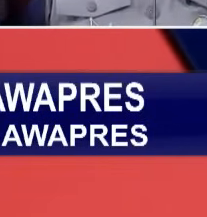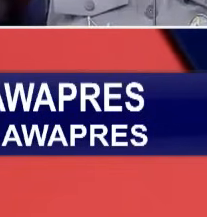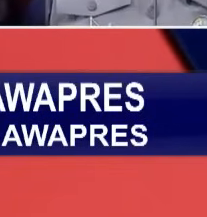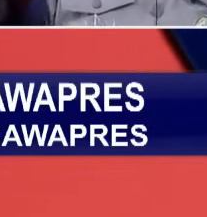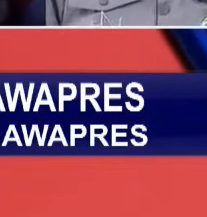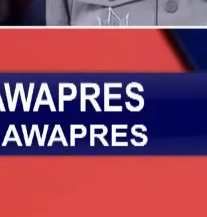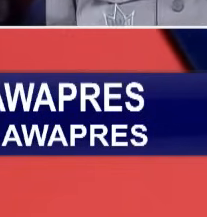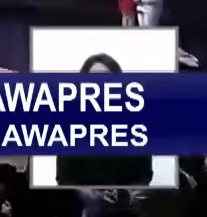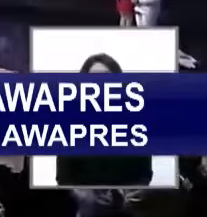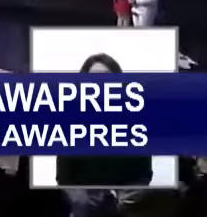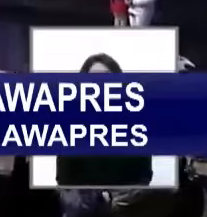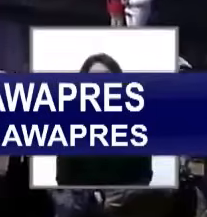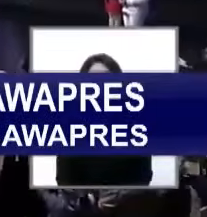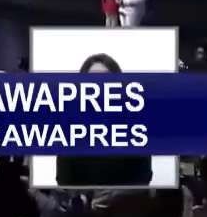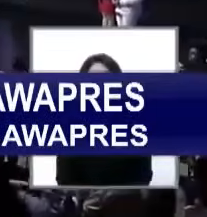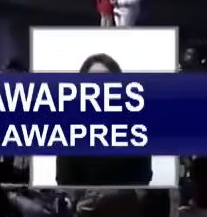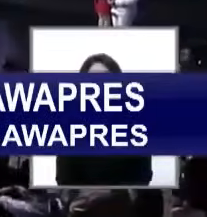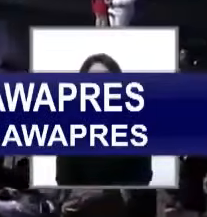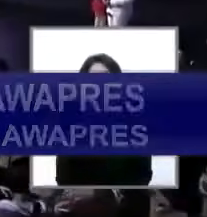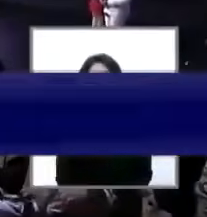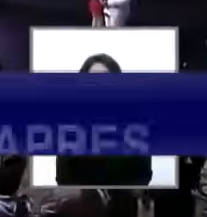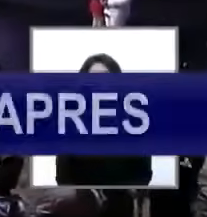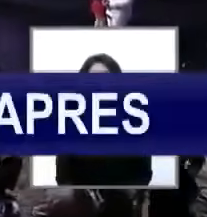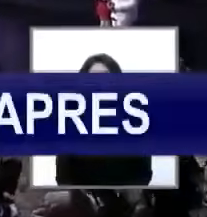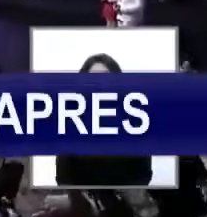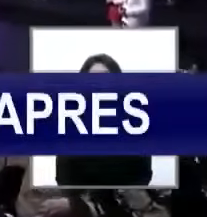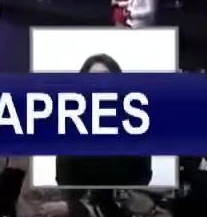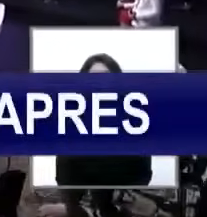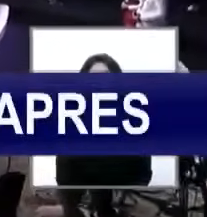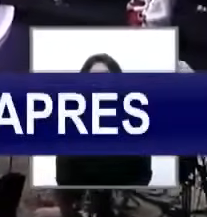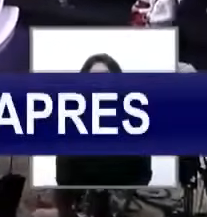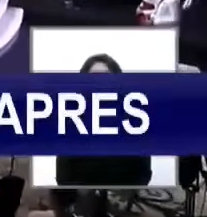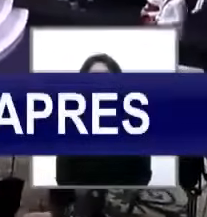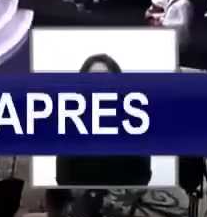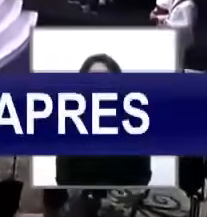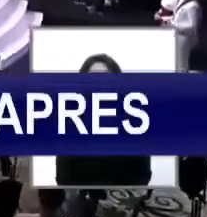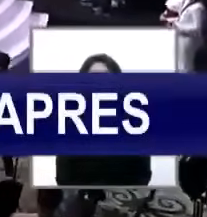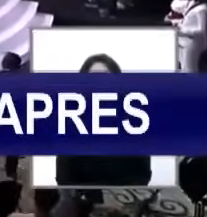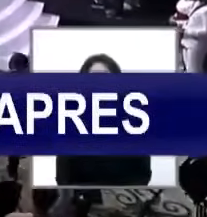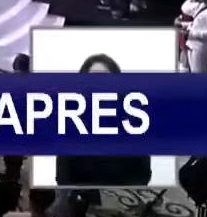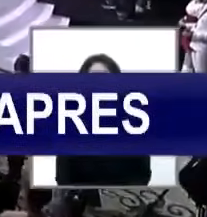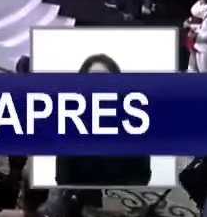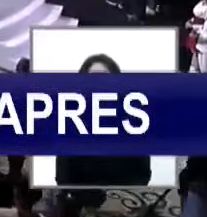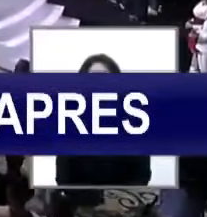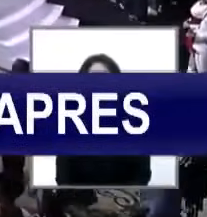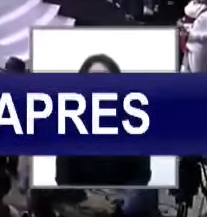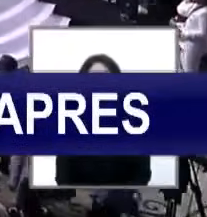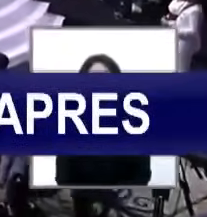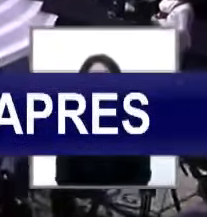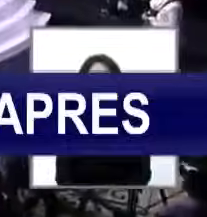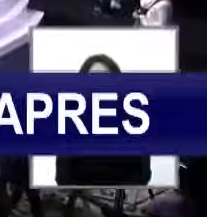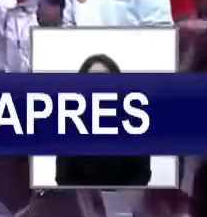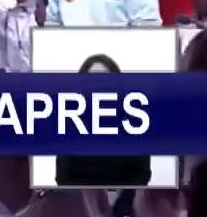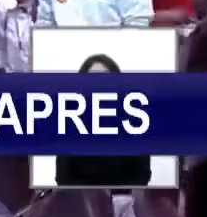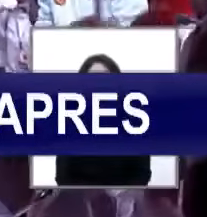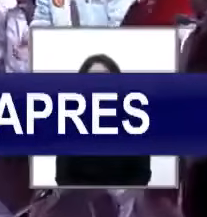Indonesia gitu baik debat keempat adalah debat terakhir untuk calon wakil Presiden selanjutnya debat terakhir akan